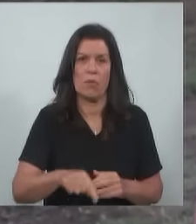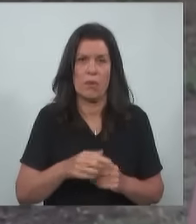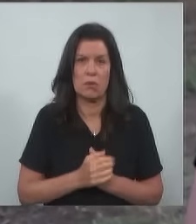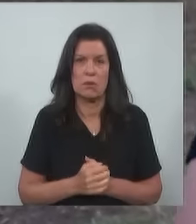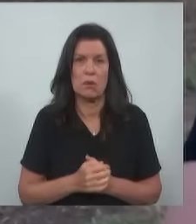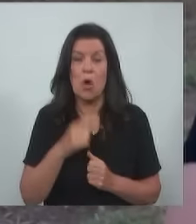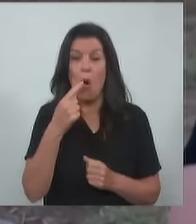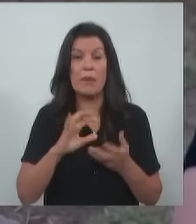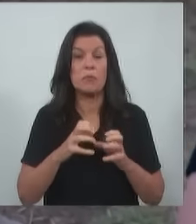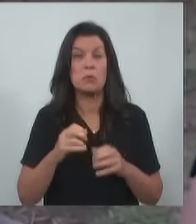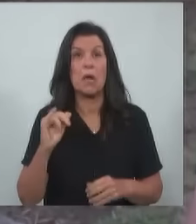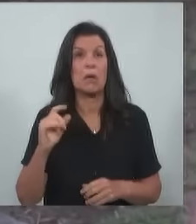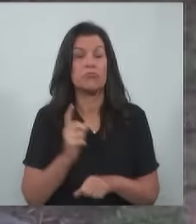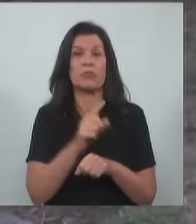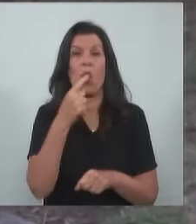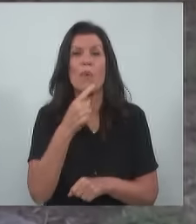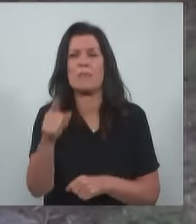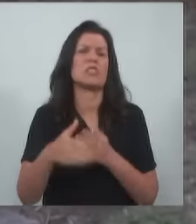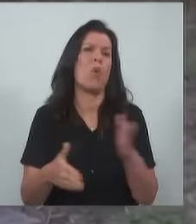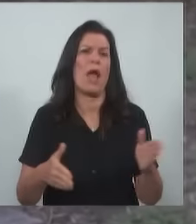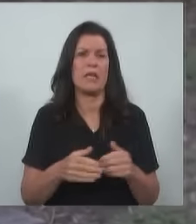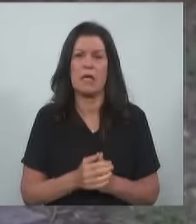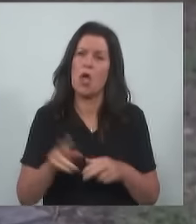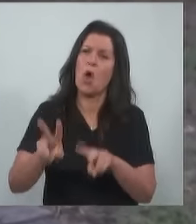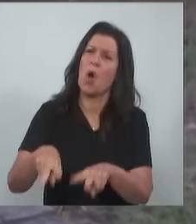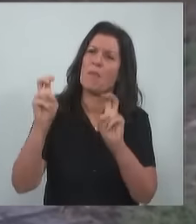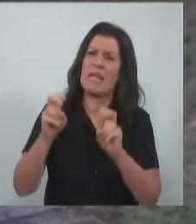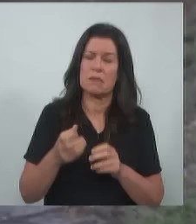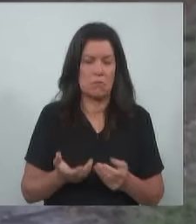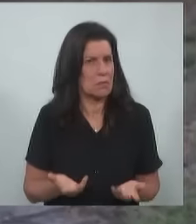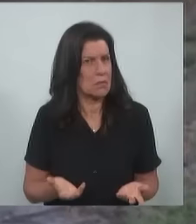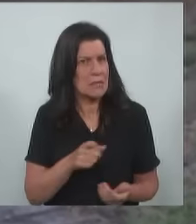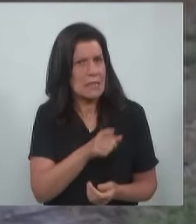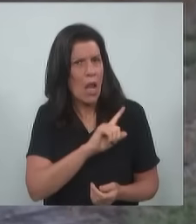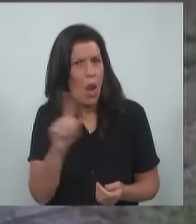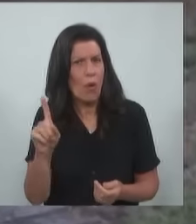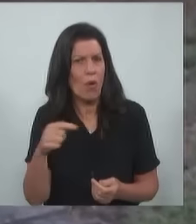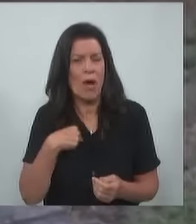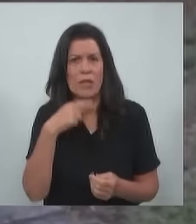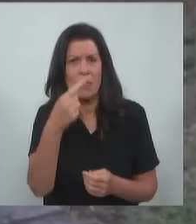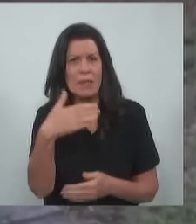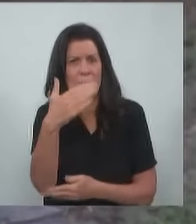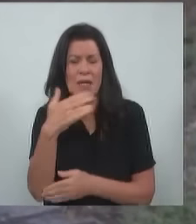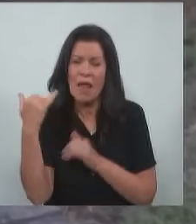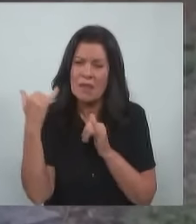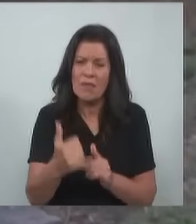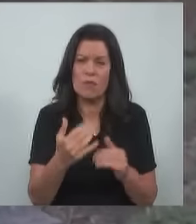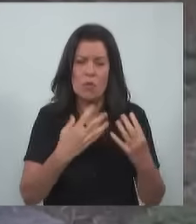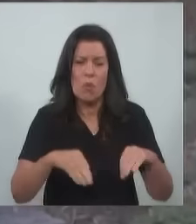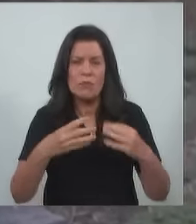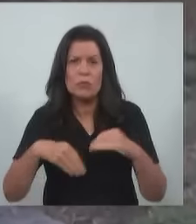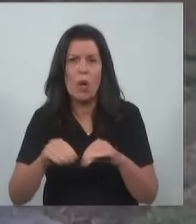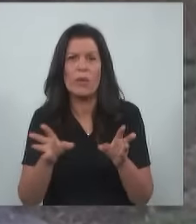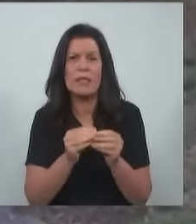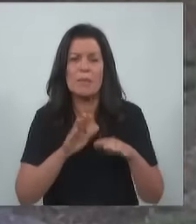המדינה, קיבוצניק זה ישר קרקעות, זה לא. אנחנו קוראים למדינה, תביאו משפחות עם ילדים, מכל מקום